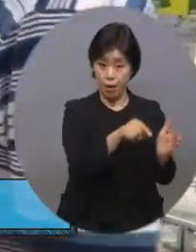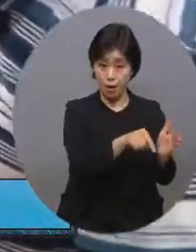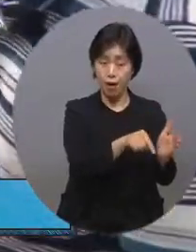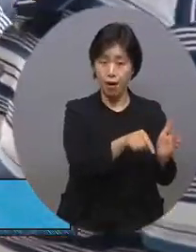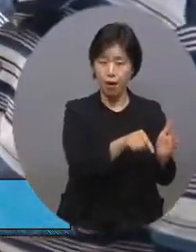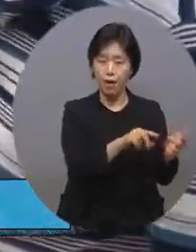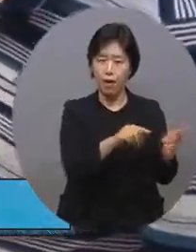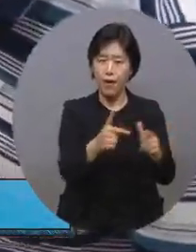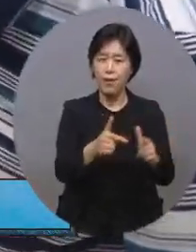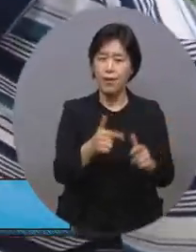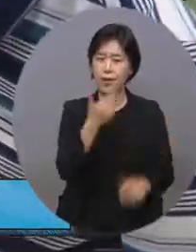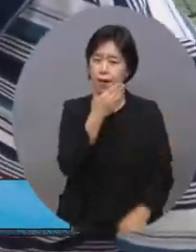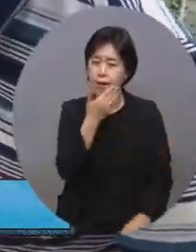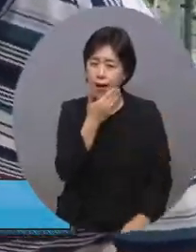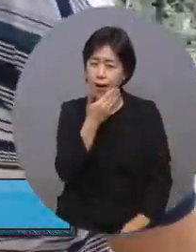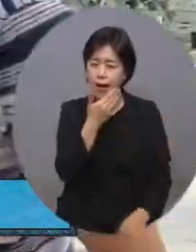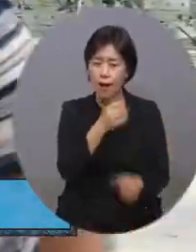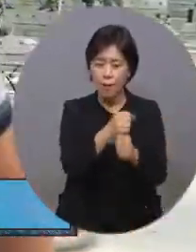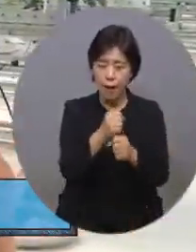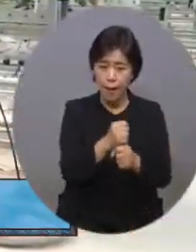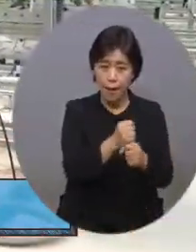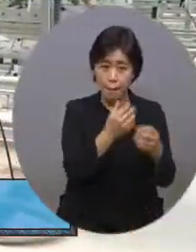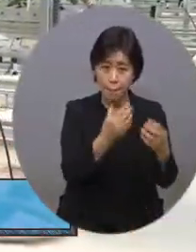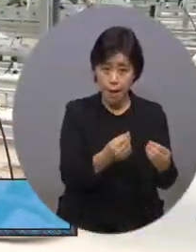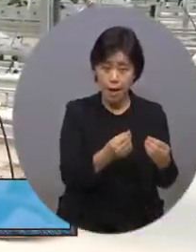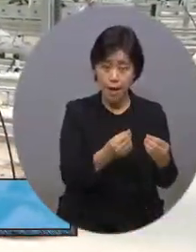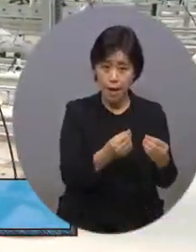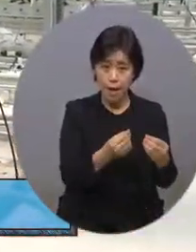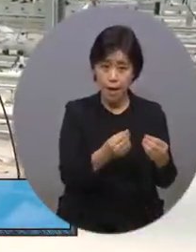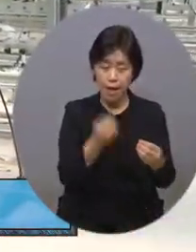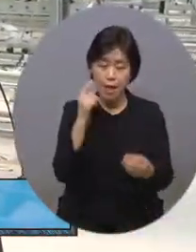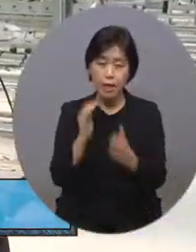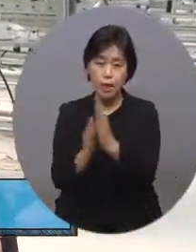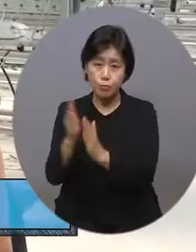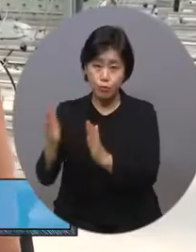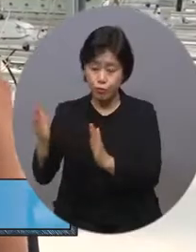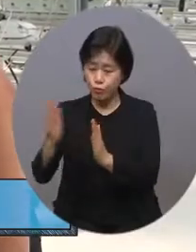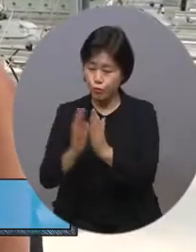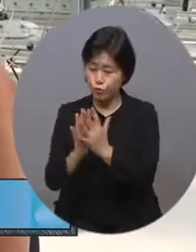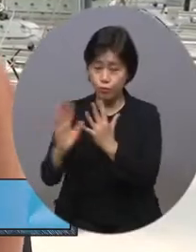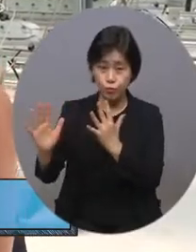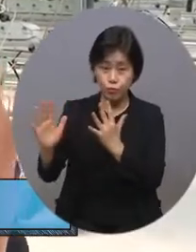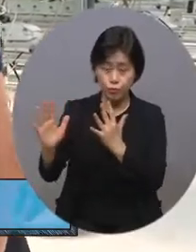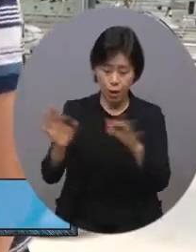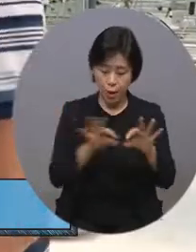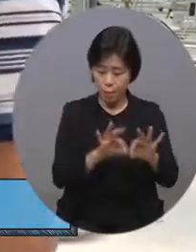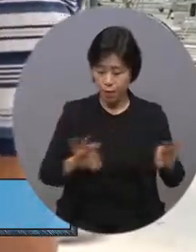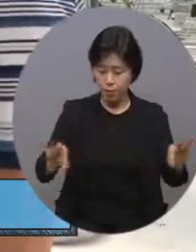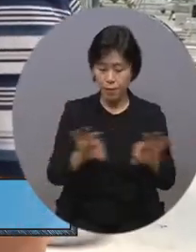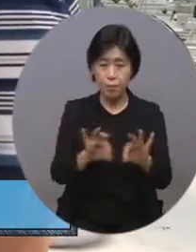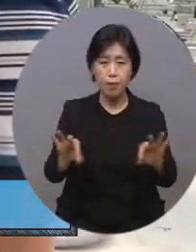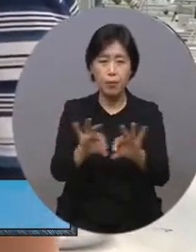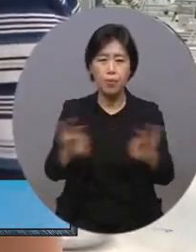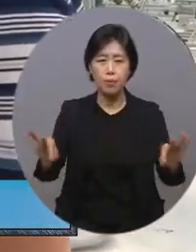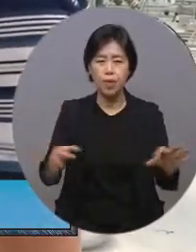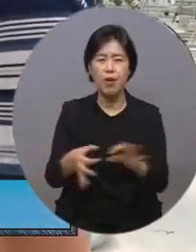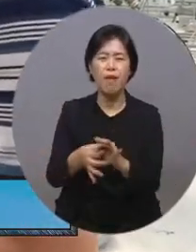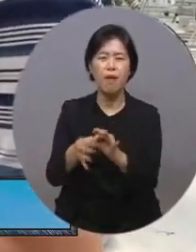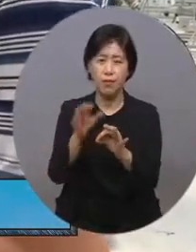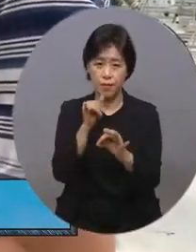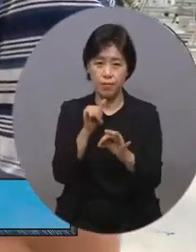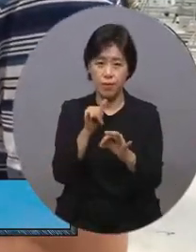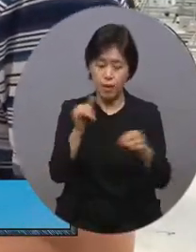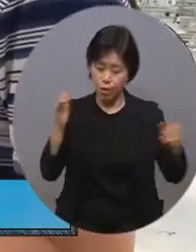그 부분이 펌프를 통해서 이쪽 파이프를 통해서 드리퍼로 공급이 됩니다. 그래서 모든